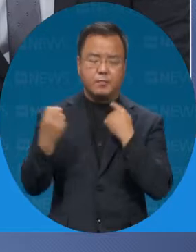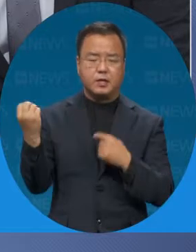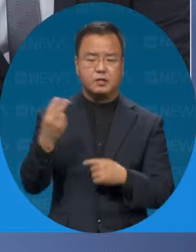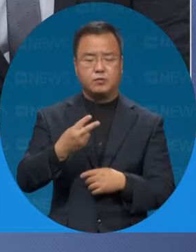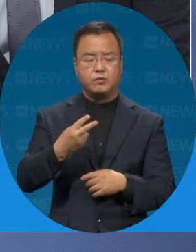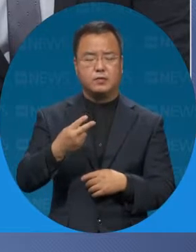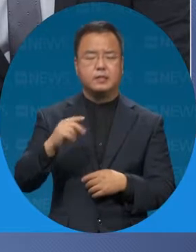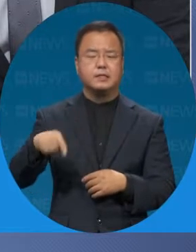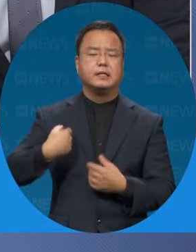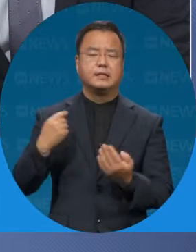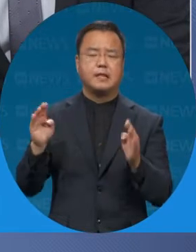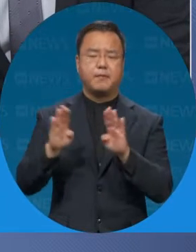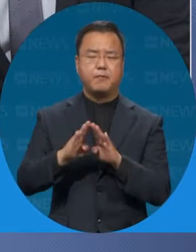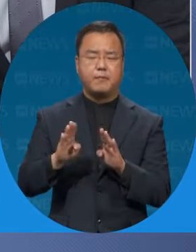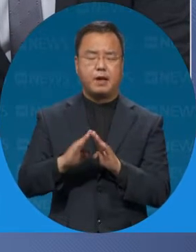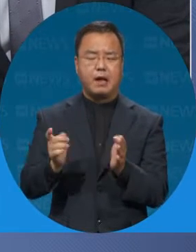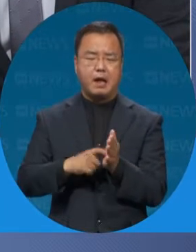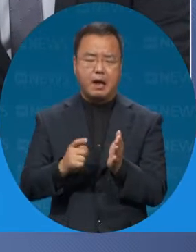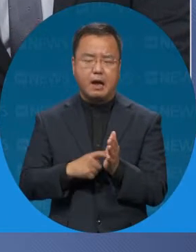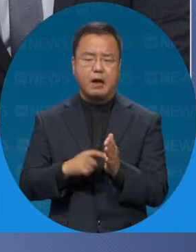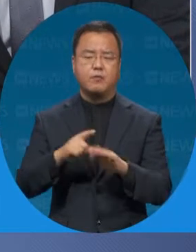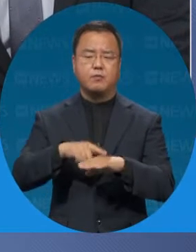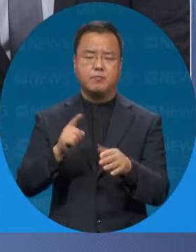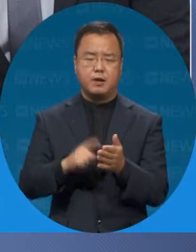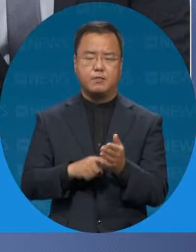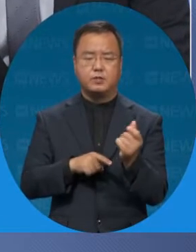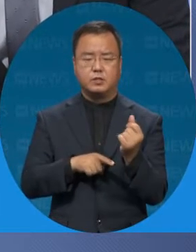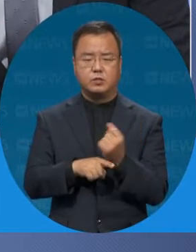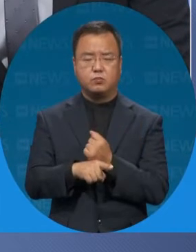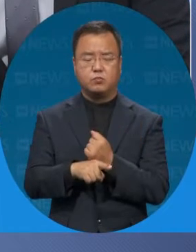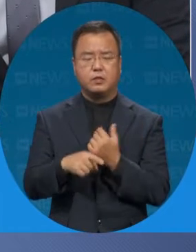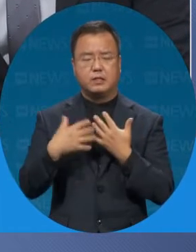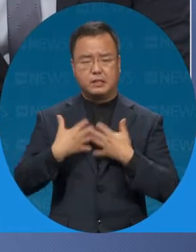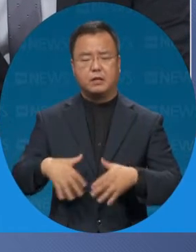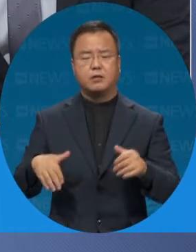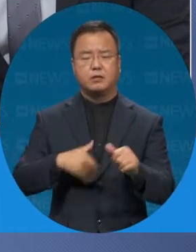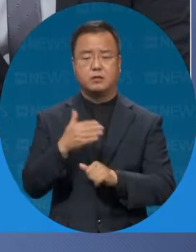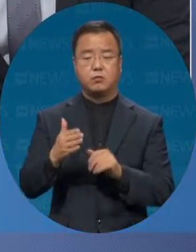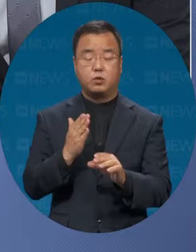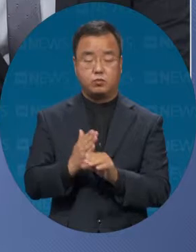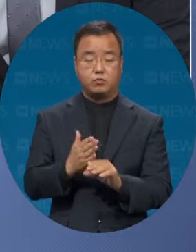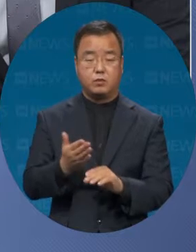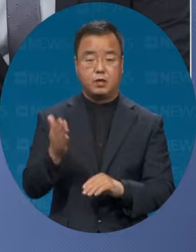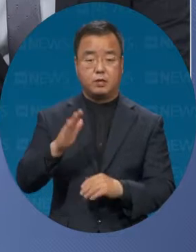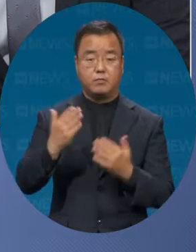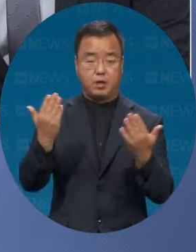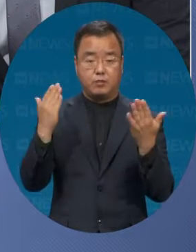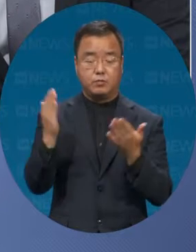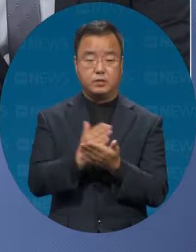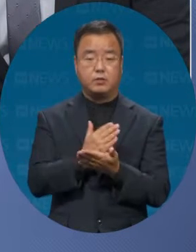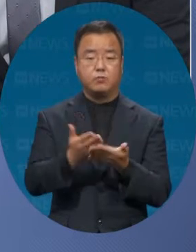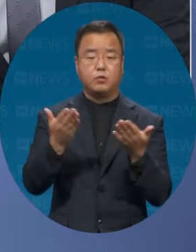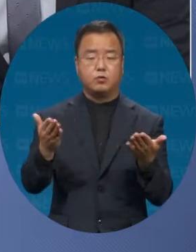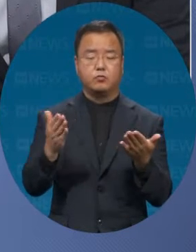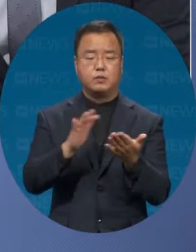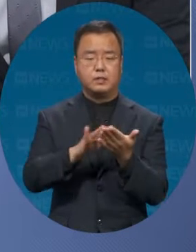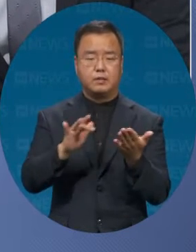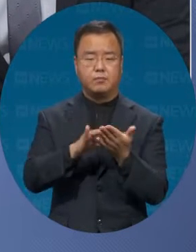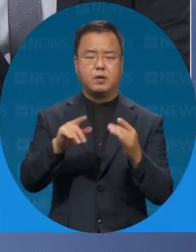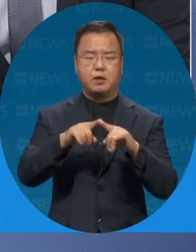그리고 충동 등으로 많이 취약한 상태였다 고 설명했습니다 하지만 학교에서 나눠준 태블릿 pc 에는